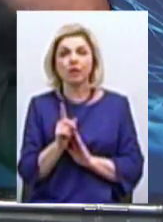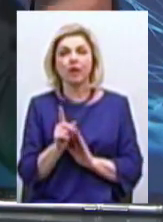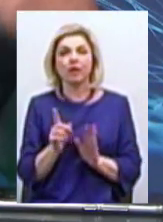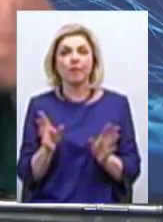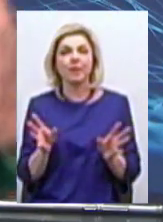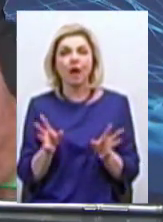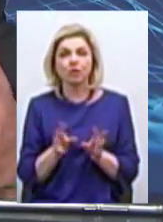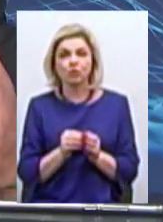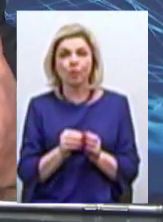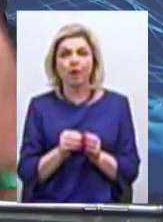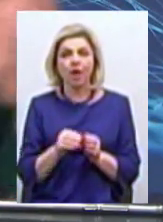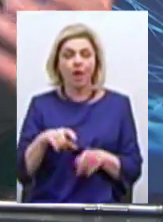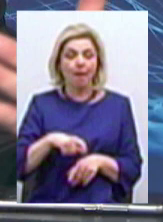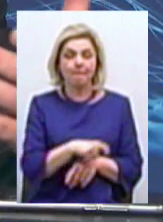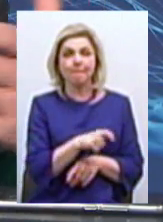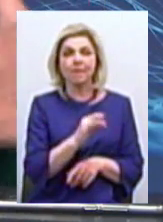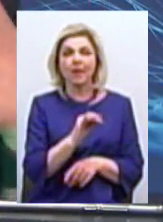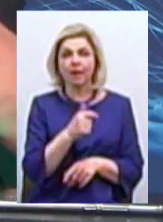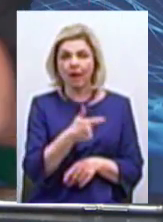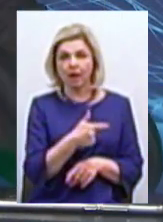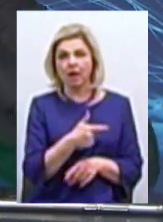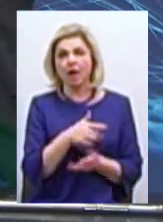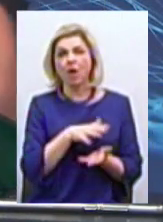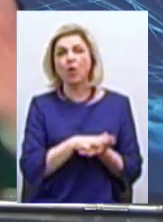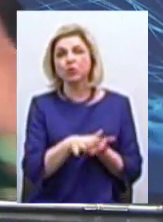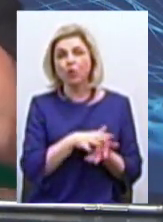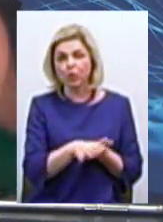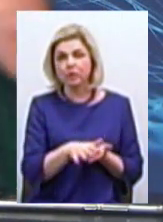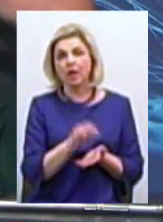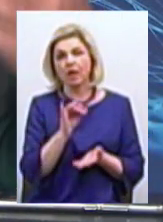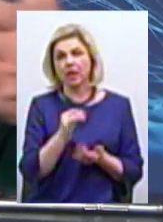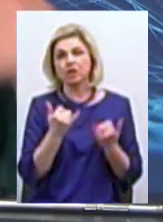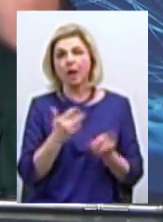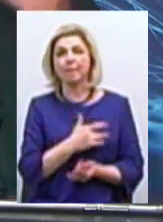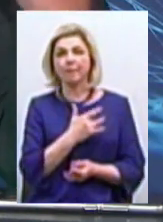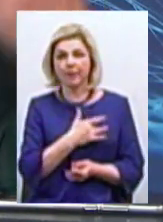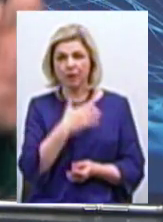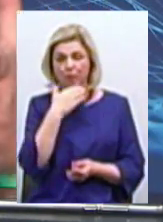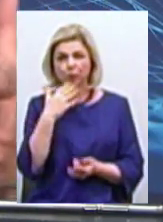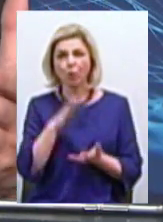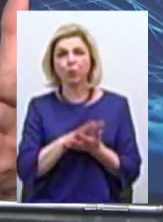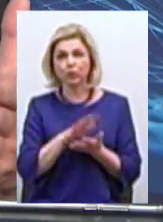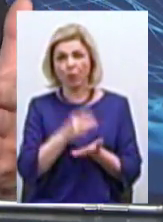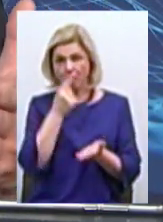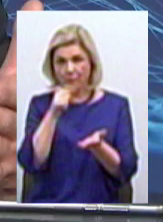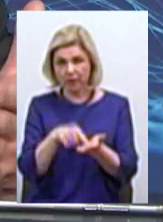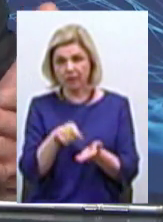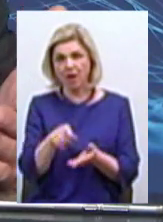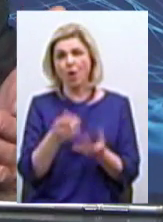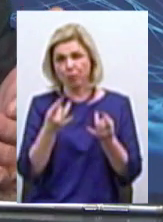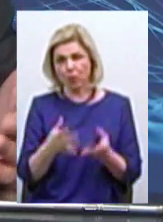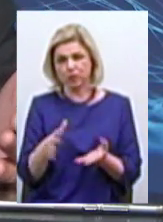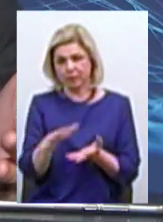тим береги сьогодні розорюються, сьогодні велика кількість пилу попадає, бруду попадає, і воно просто